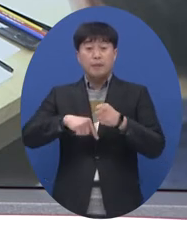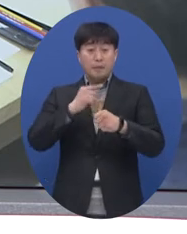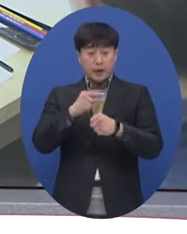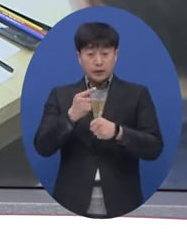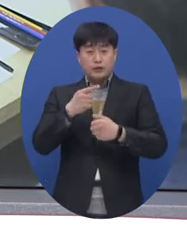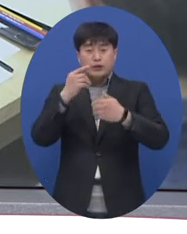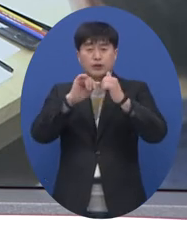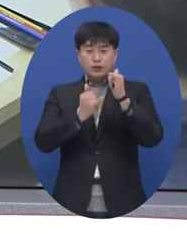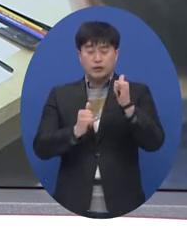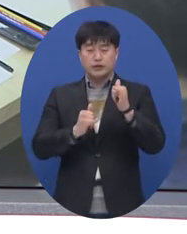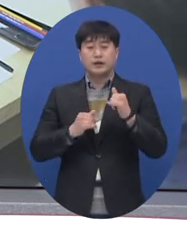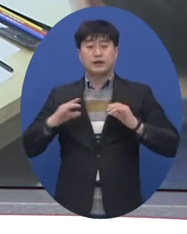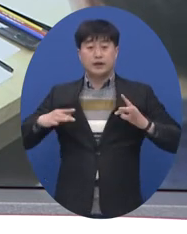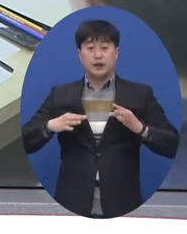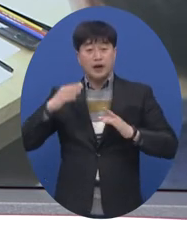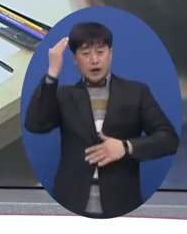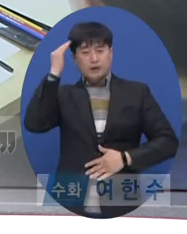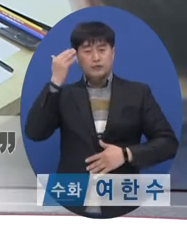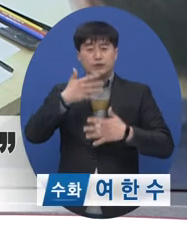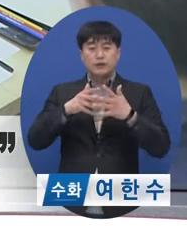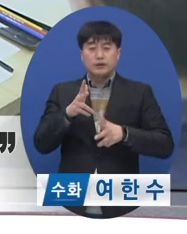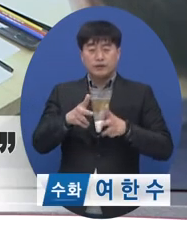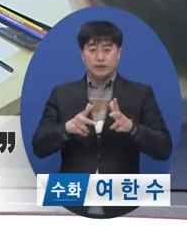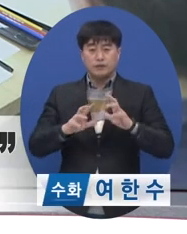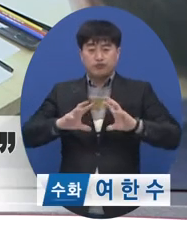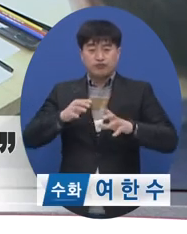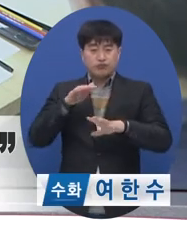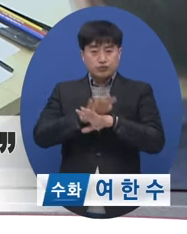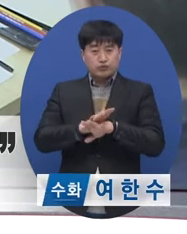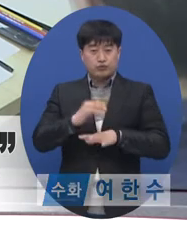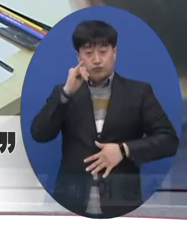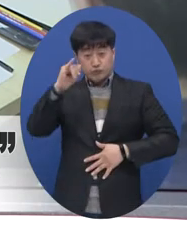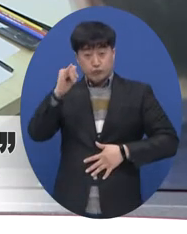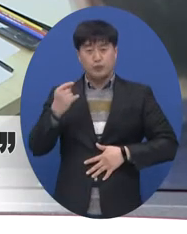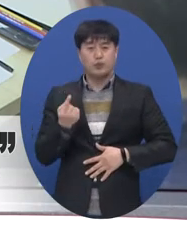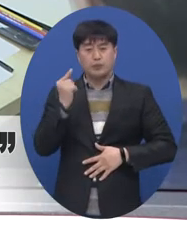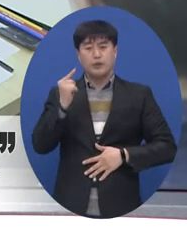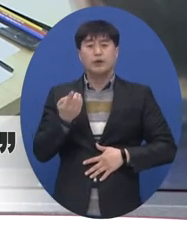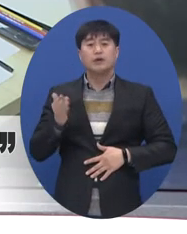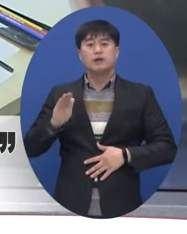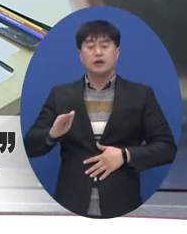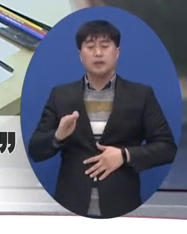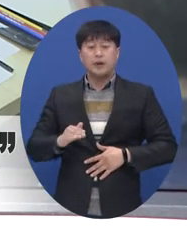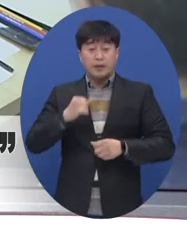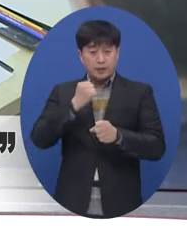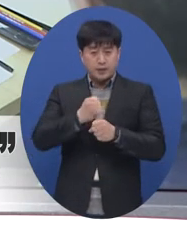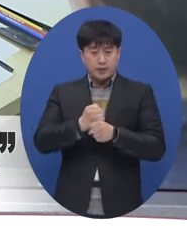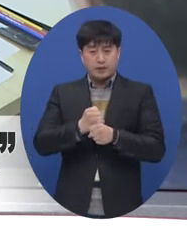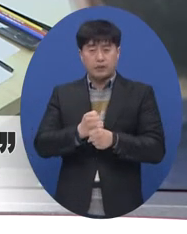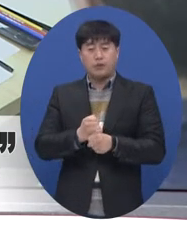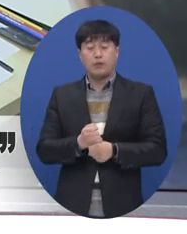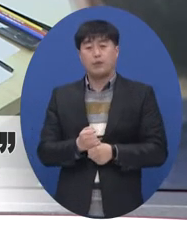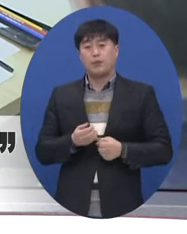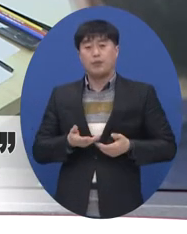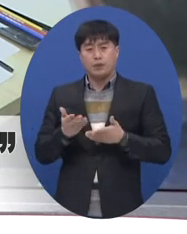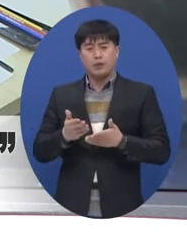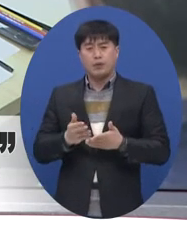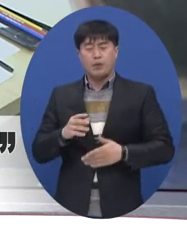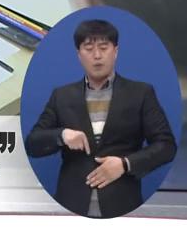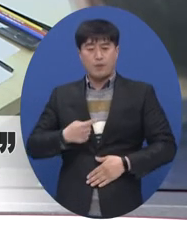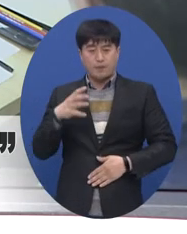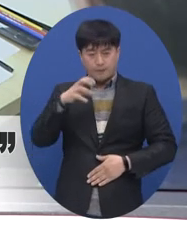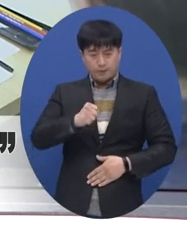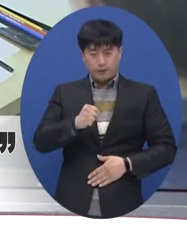100년의 역사를 자랑하는 한국 영화 산업. 국제적으로 위상이 높아진 반면 제작과 배급의 독과점 문제를